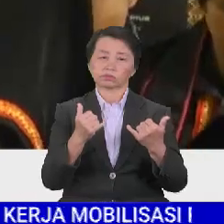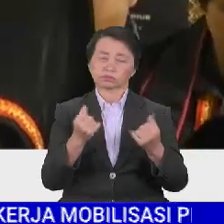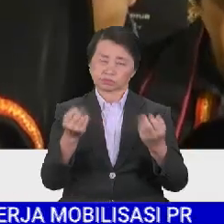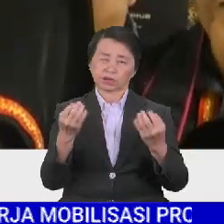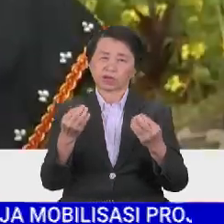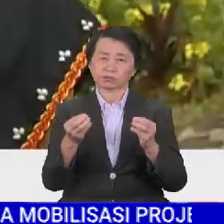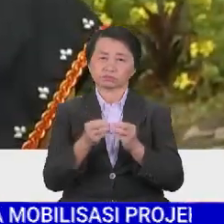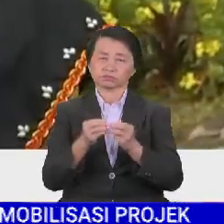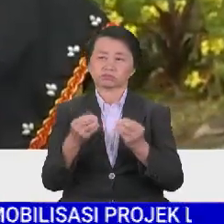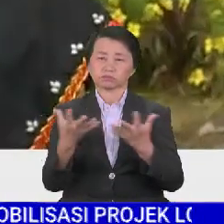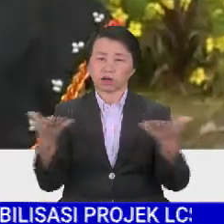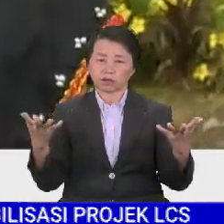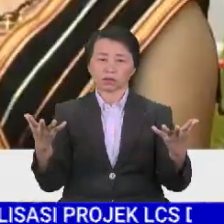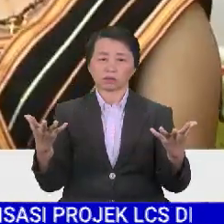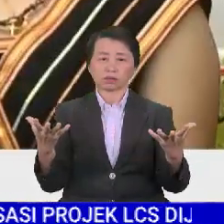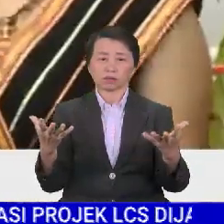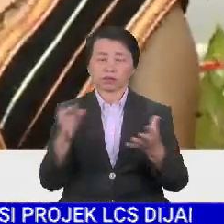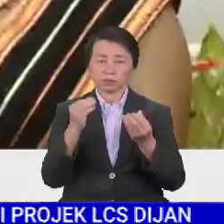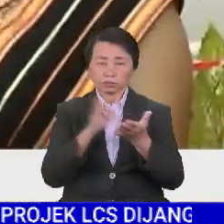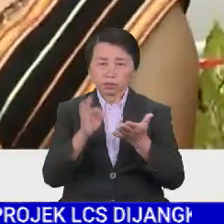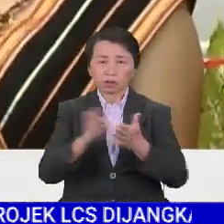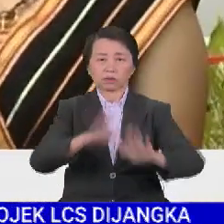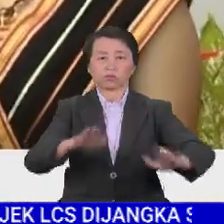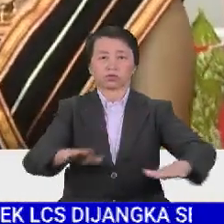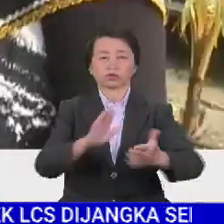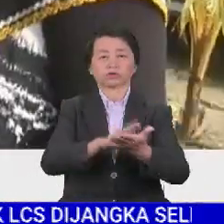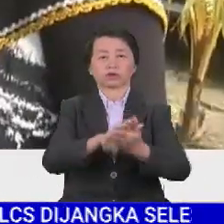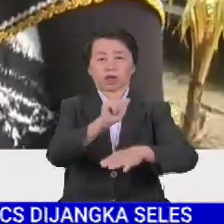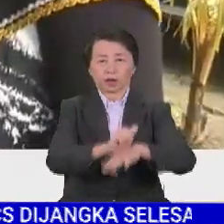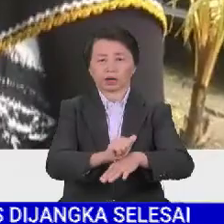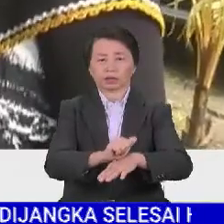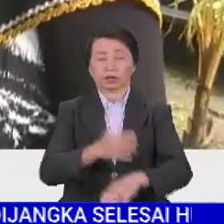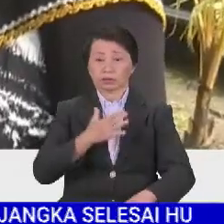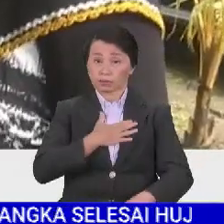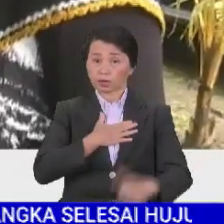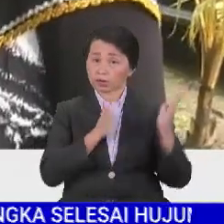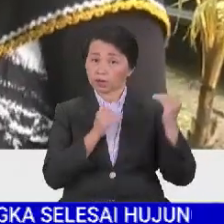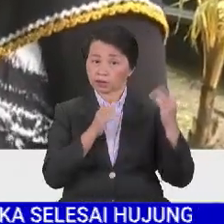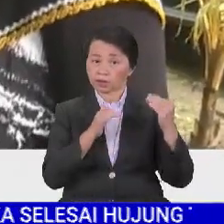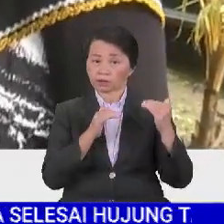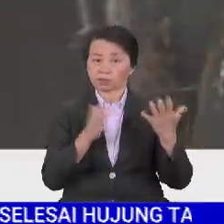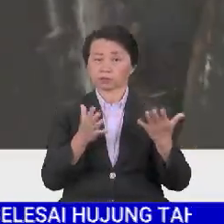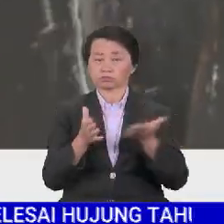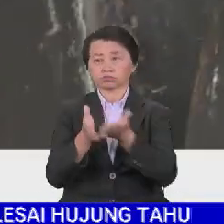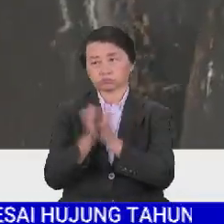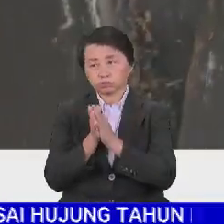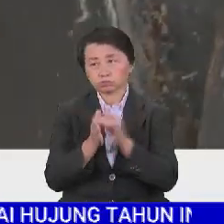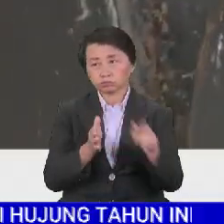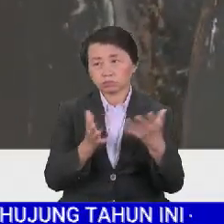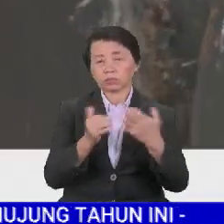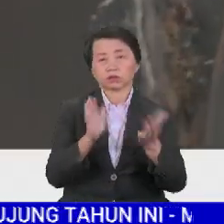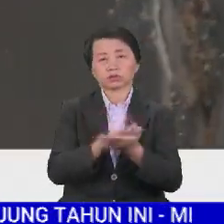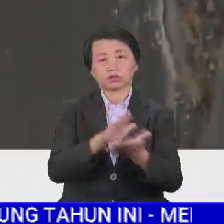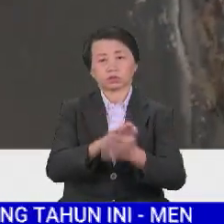banyaklah dia punya bilangan pelajar. Harapan saya golongan sasaran itu terutama